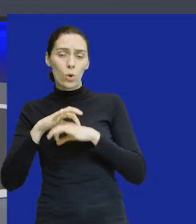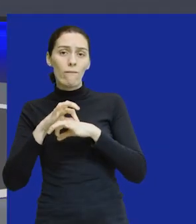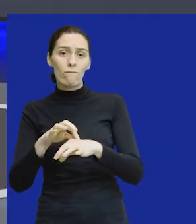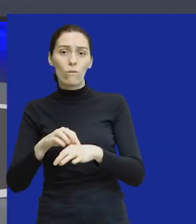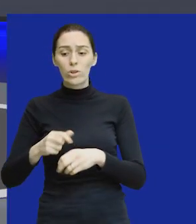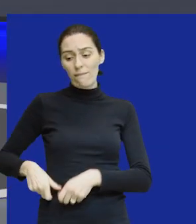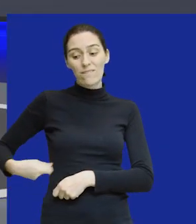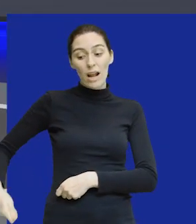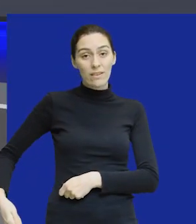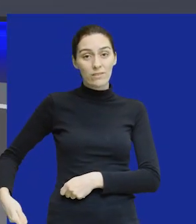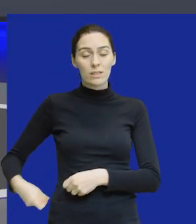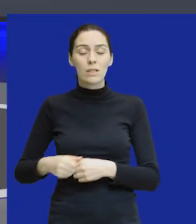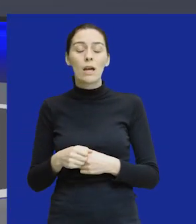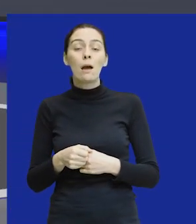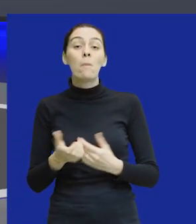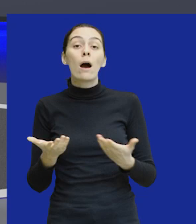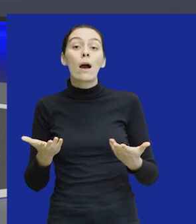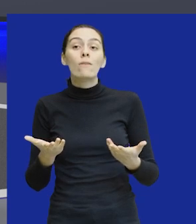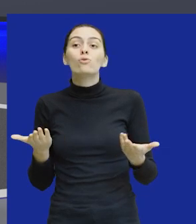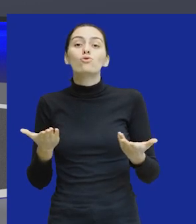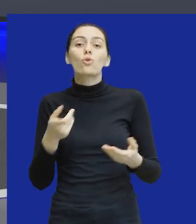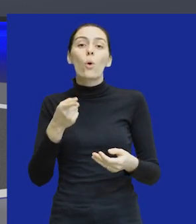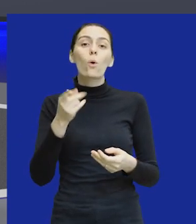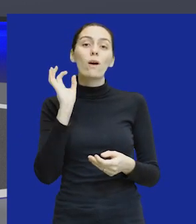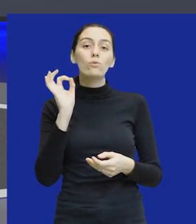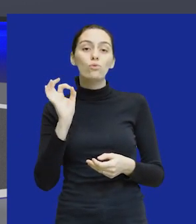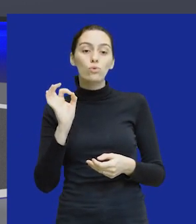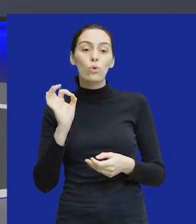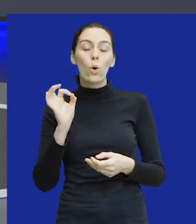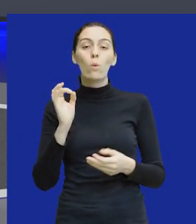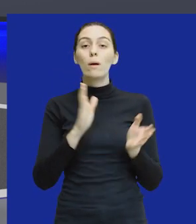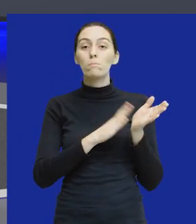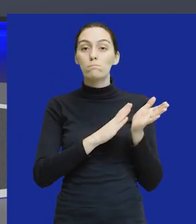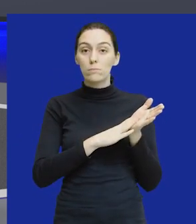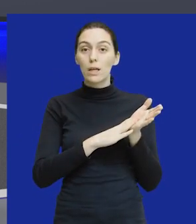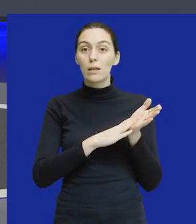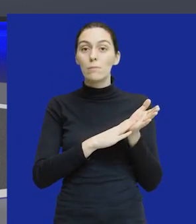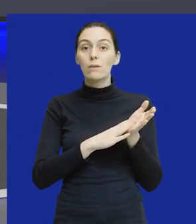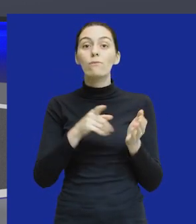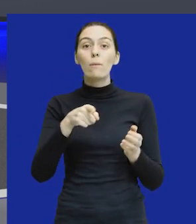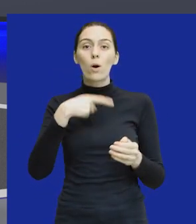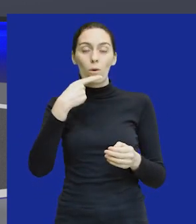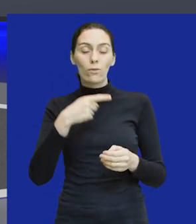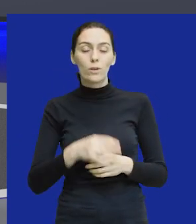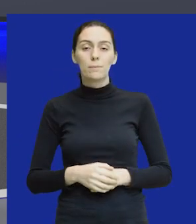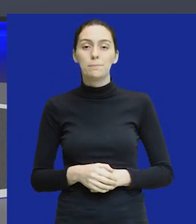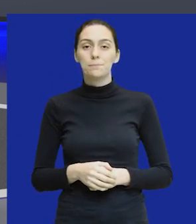Franjevci konventualci. Što vam ovaj dobar pastoralni primjer govori?